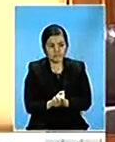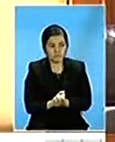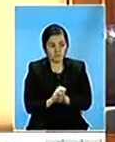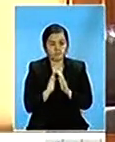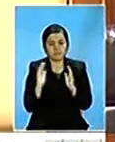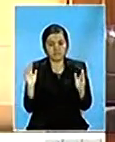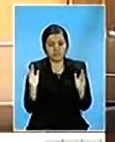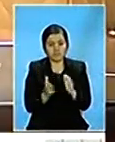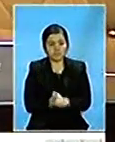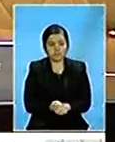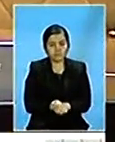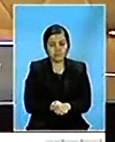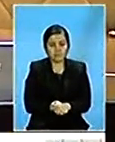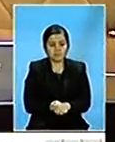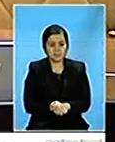ขอบคุณครับ